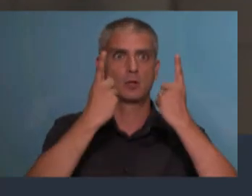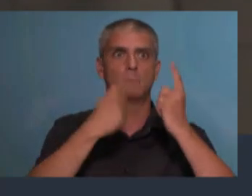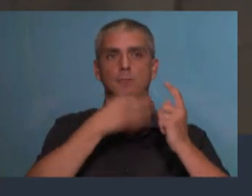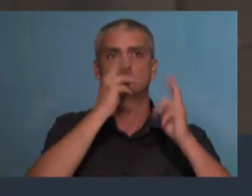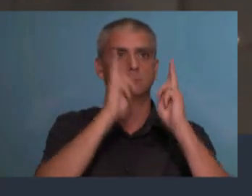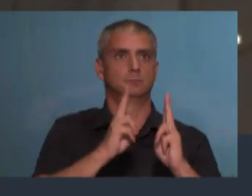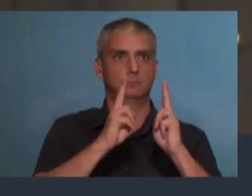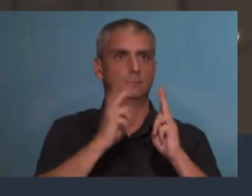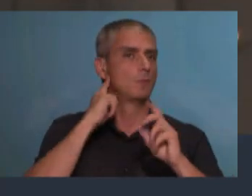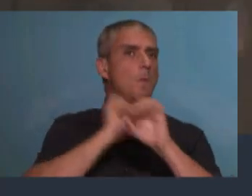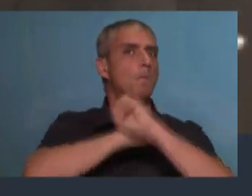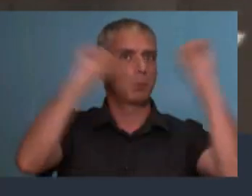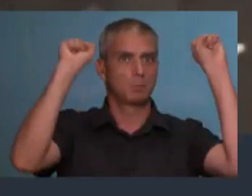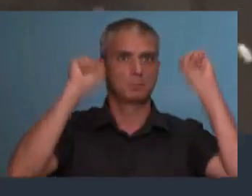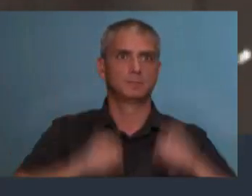דבריו בקולות נפץ.